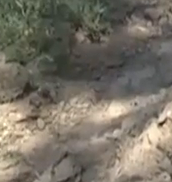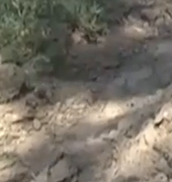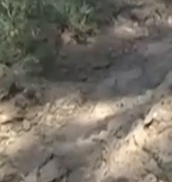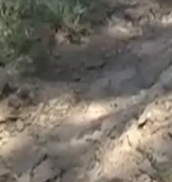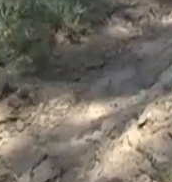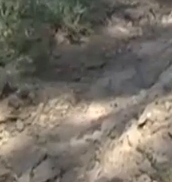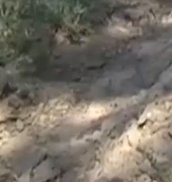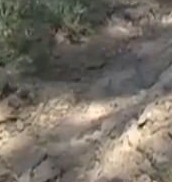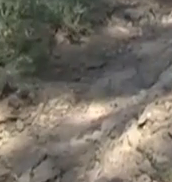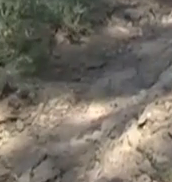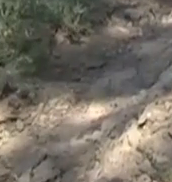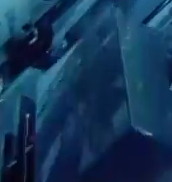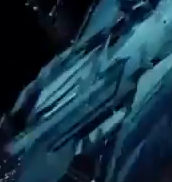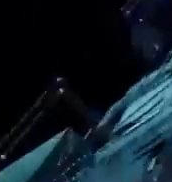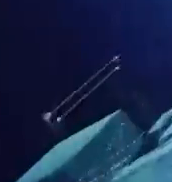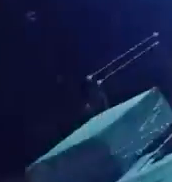ауданынан.